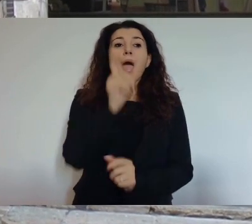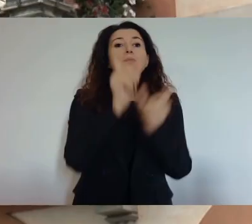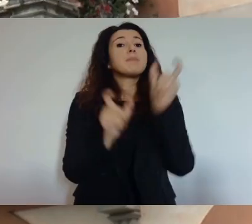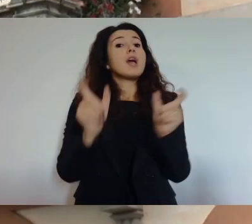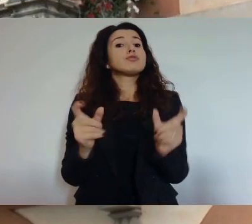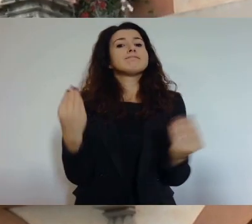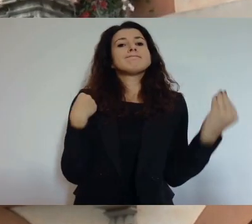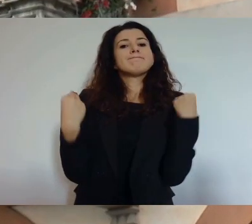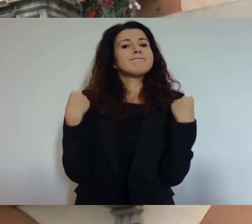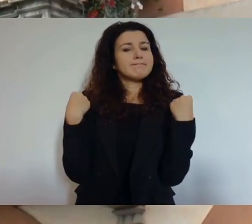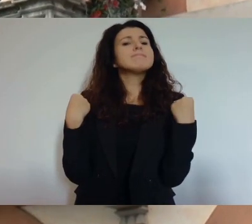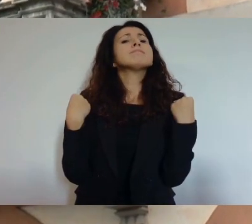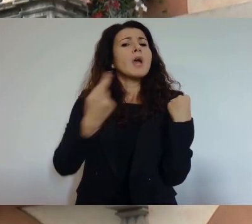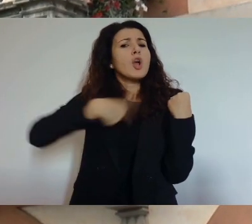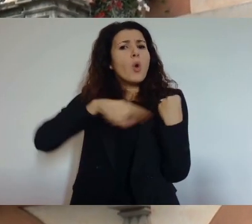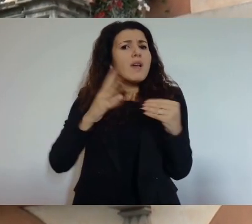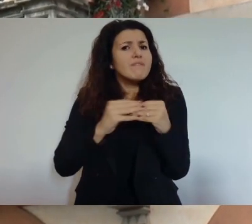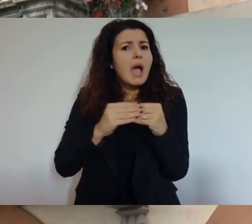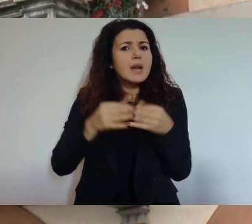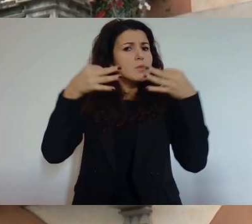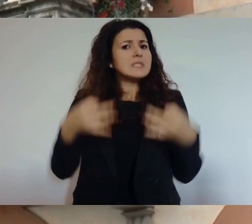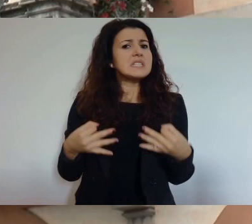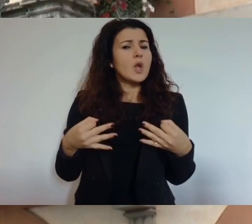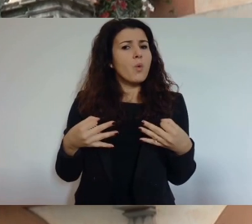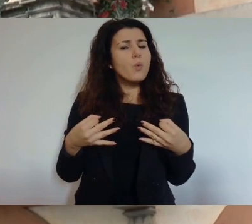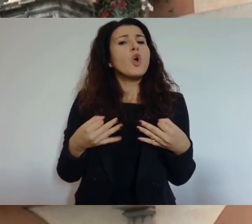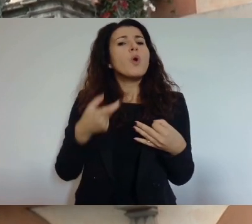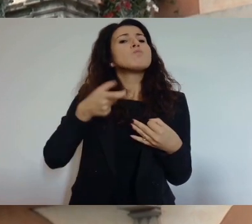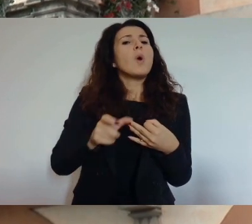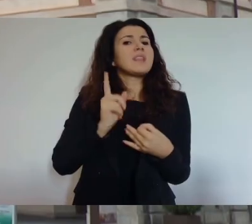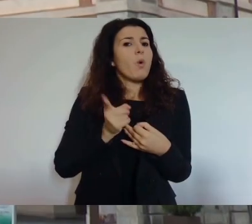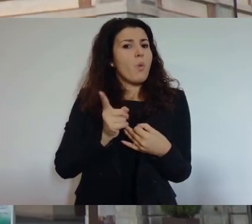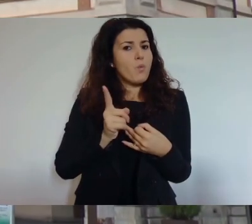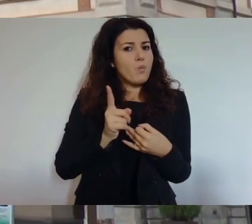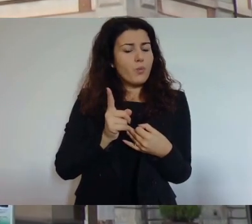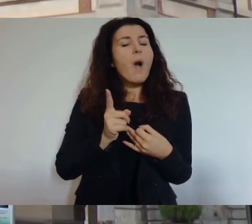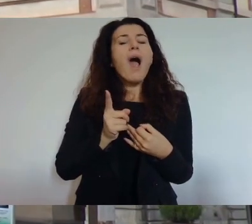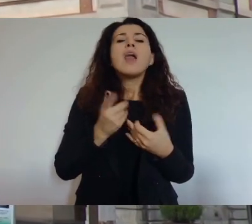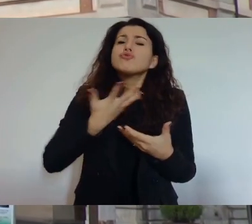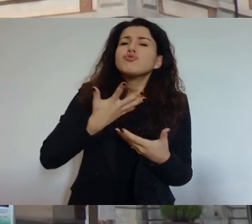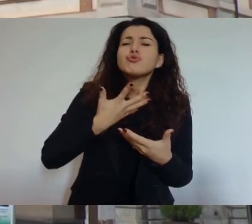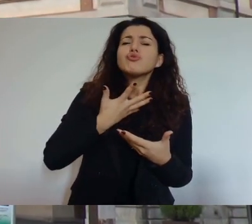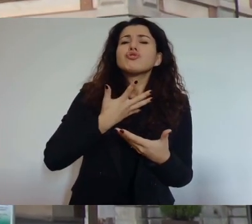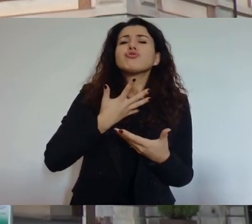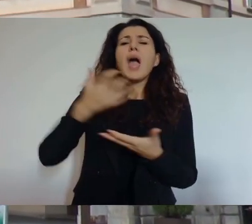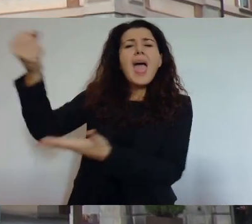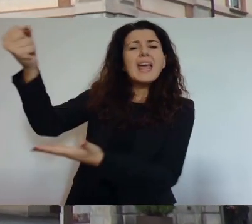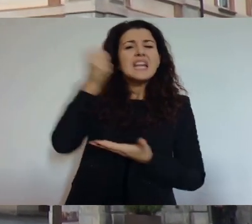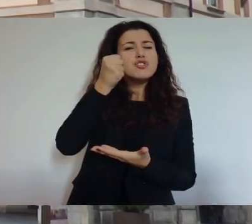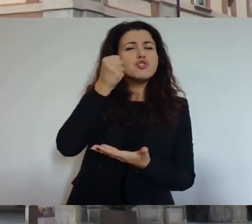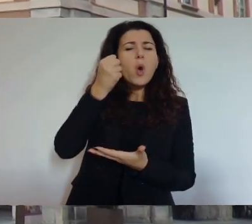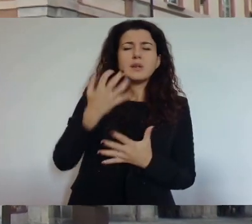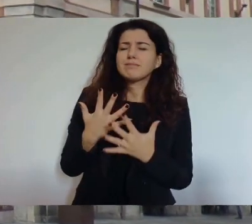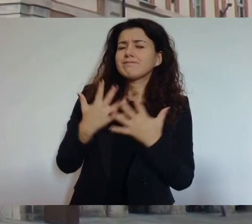chiede e che dovremmo fare utilizzando in modo diverso le grandi risorse